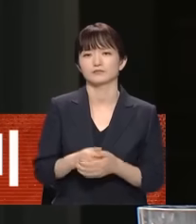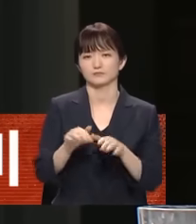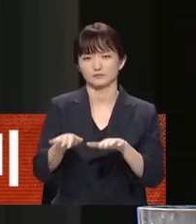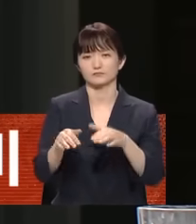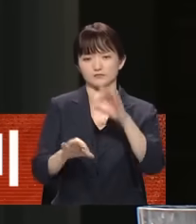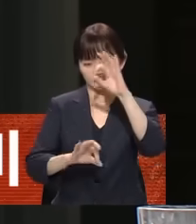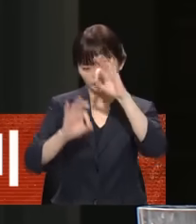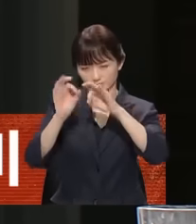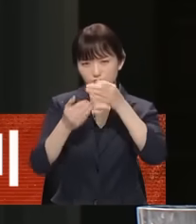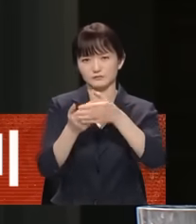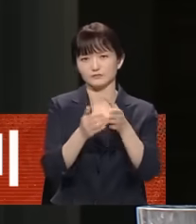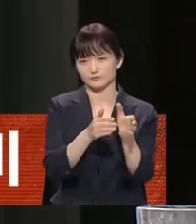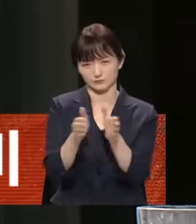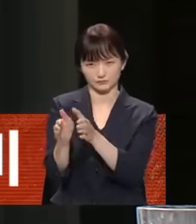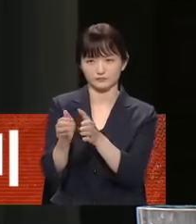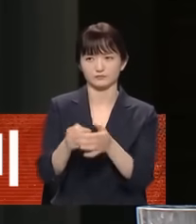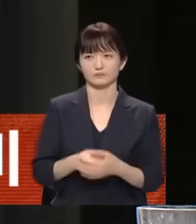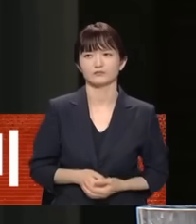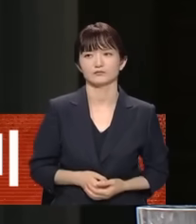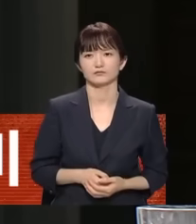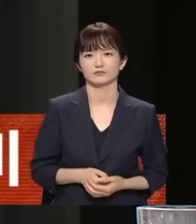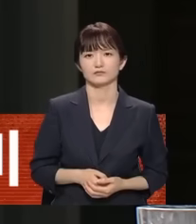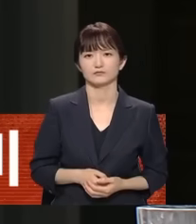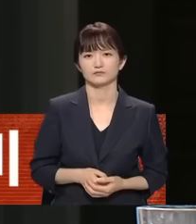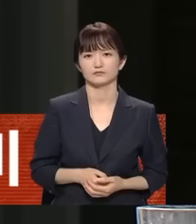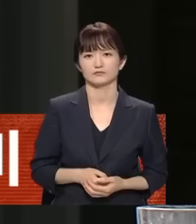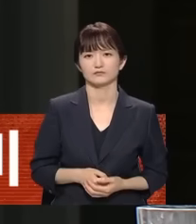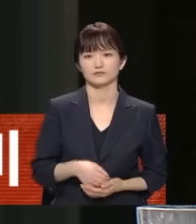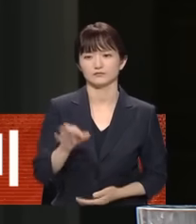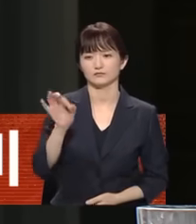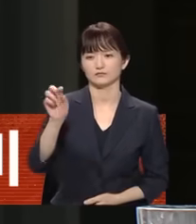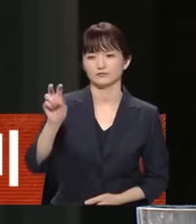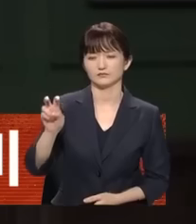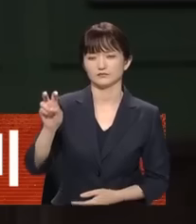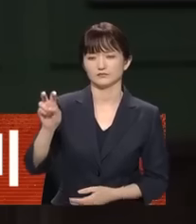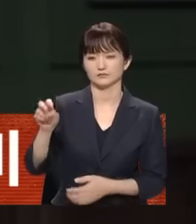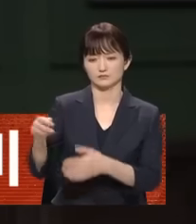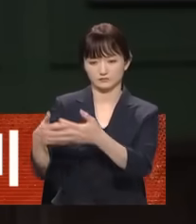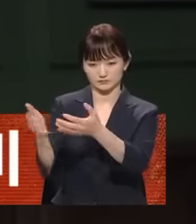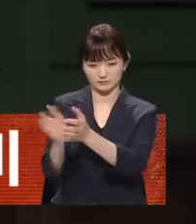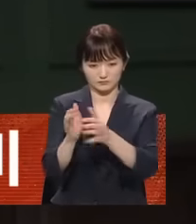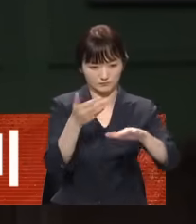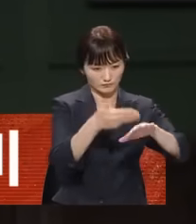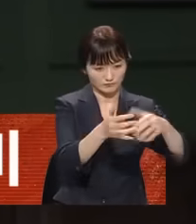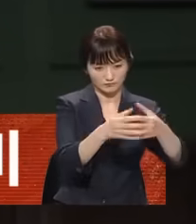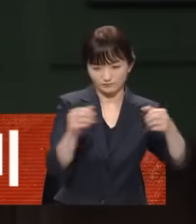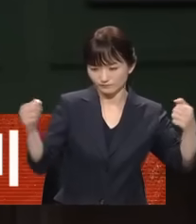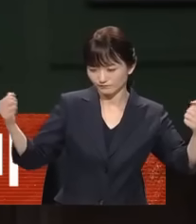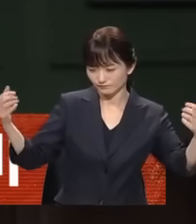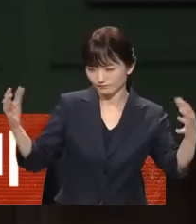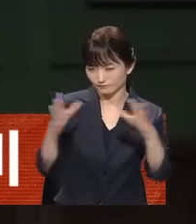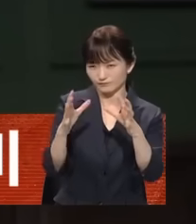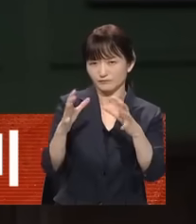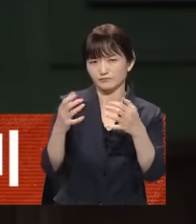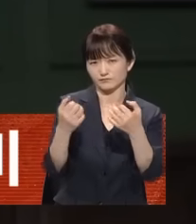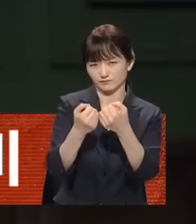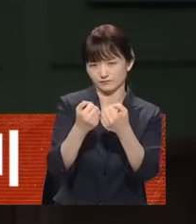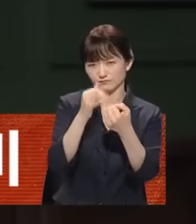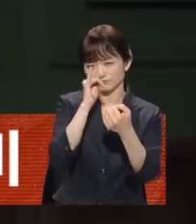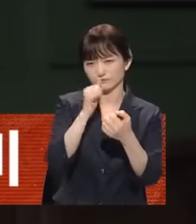준비를 했습니다 자 이기자 이들의 싸움이 지금 계속되고 있어요 일단 지난달 26일 자정이 넘은 시간에 시작을 했는데요